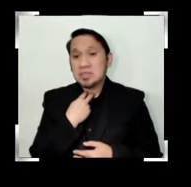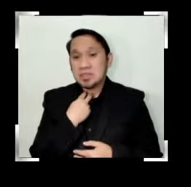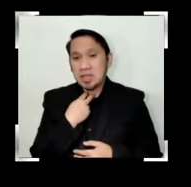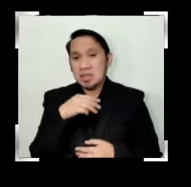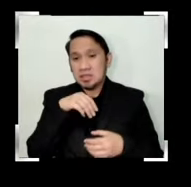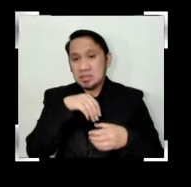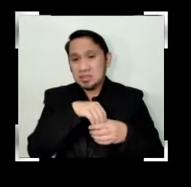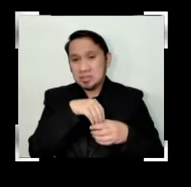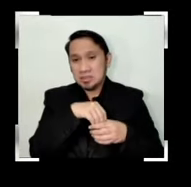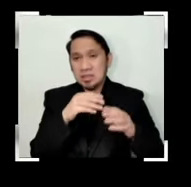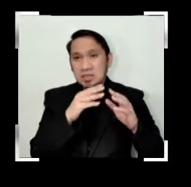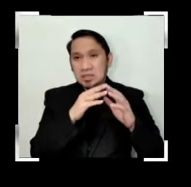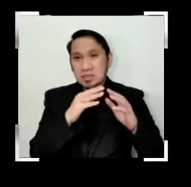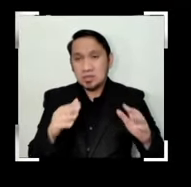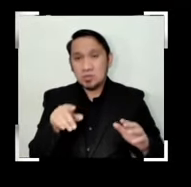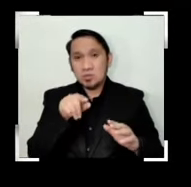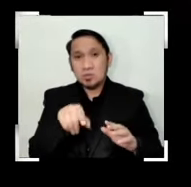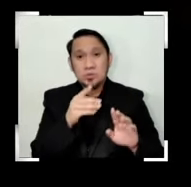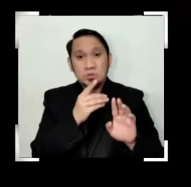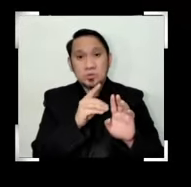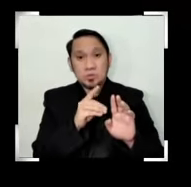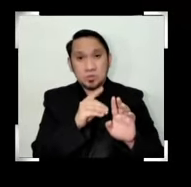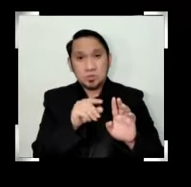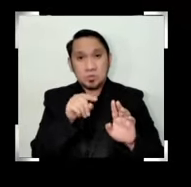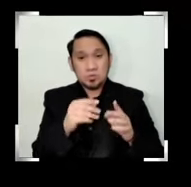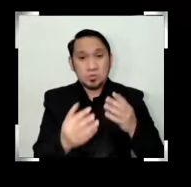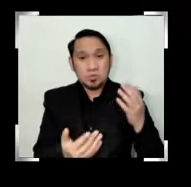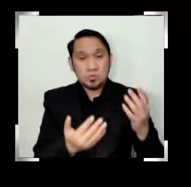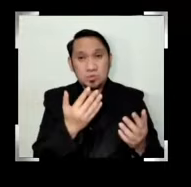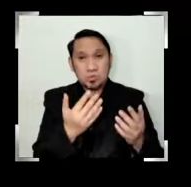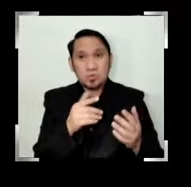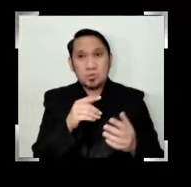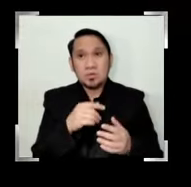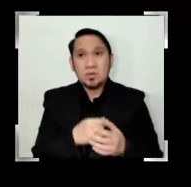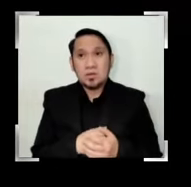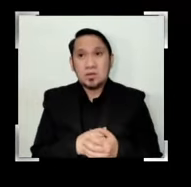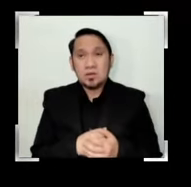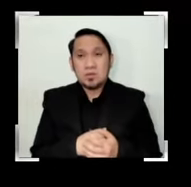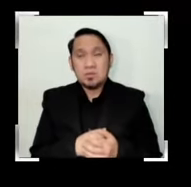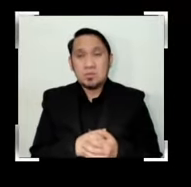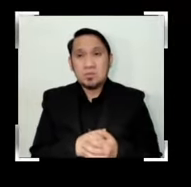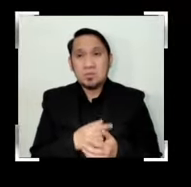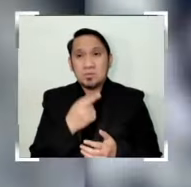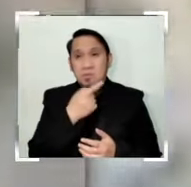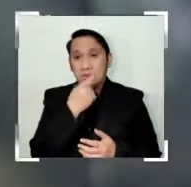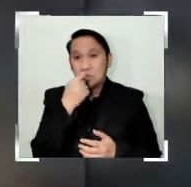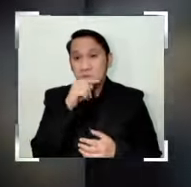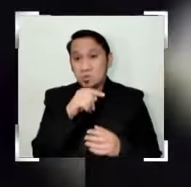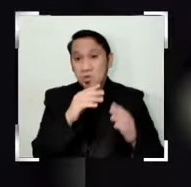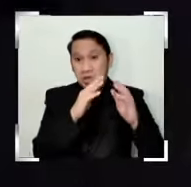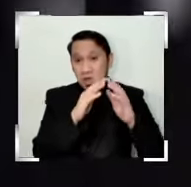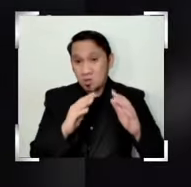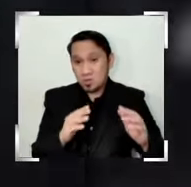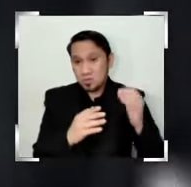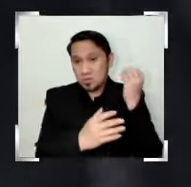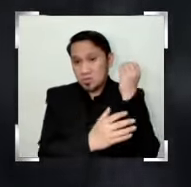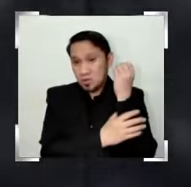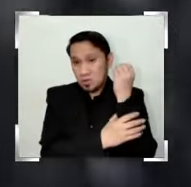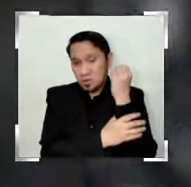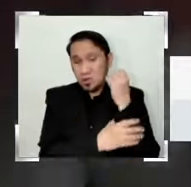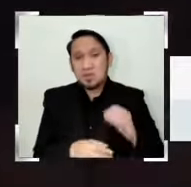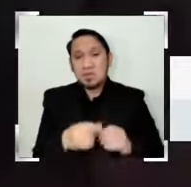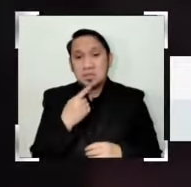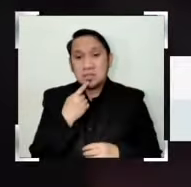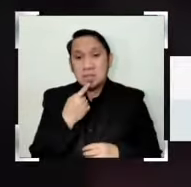andun na sa pinto yung ano yung sunog. Tapos like gawa sa kawayan yung bahay. Ayon sa lola ng mga